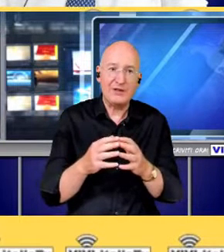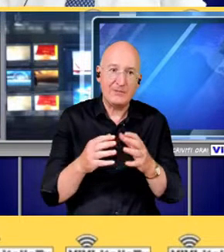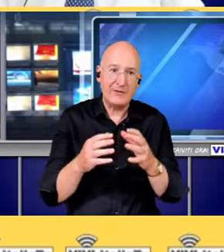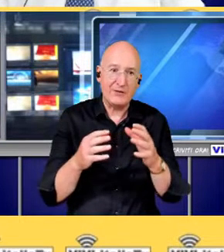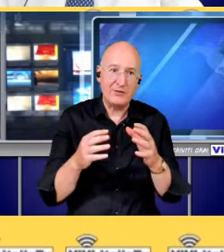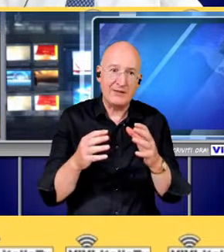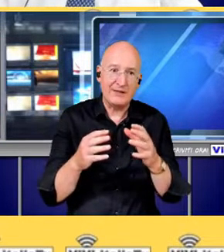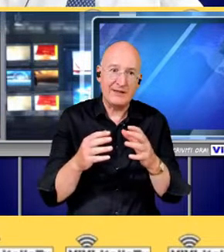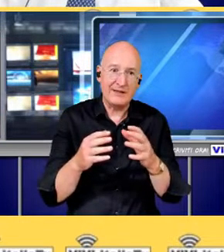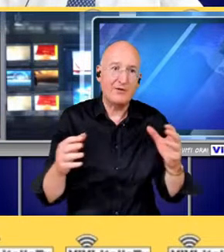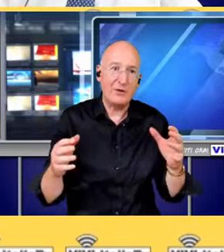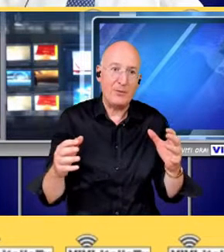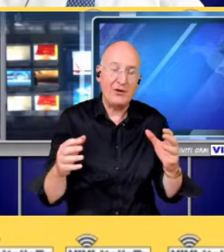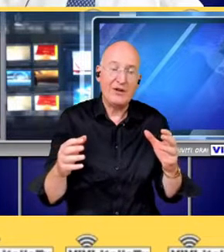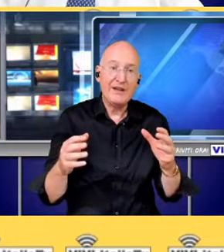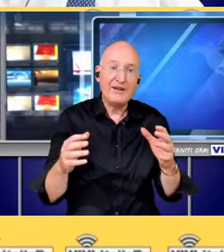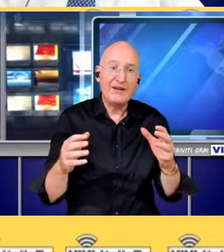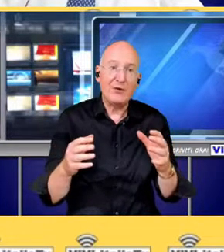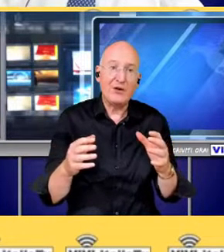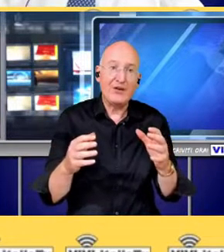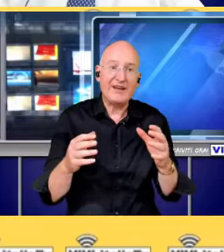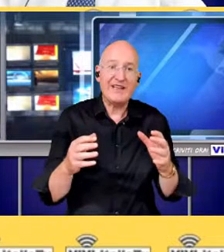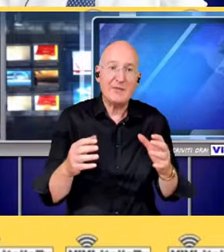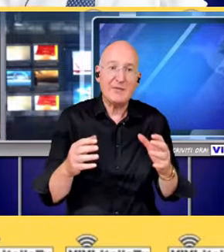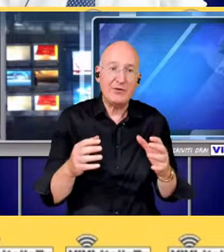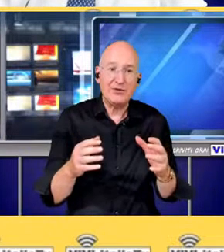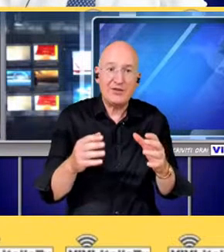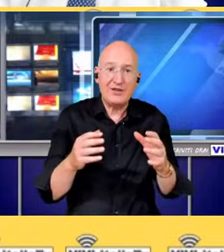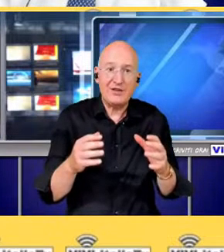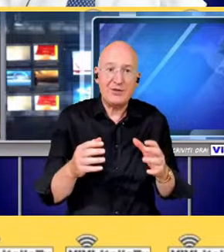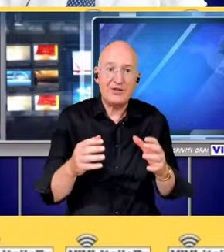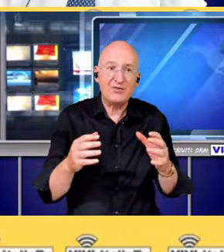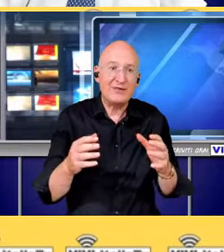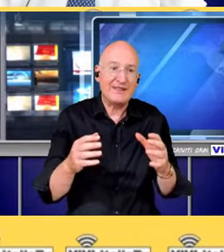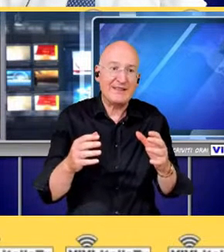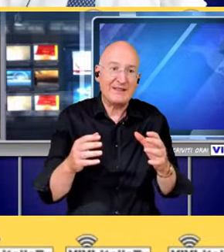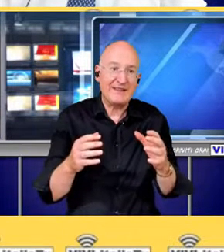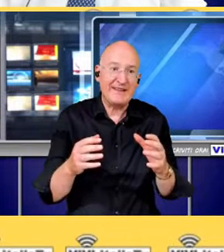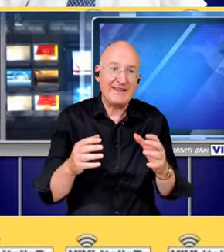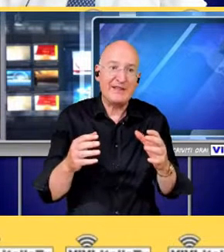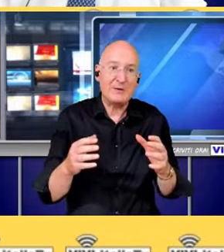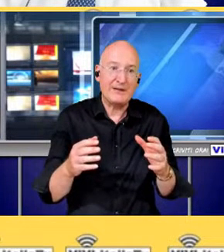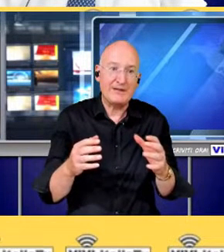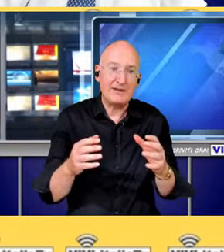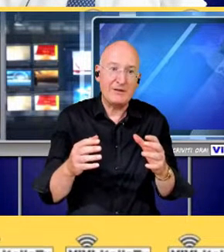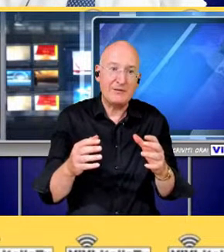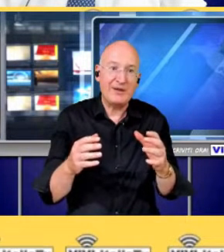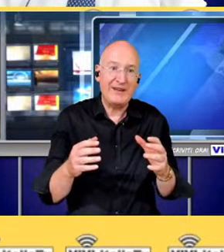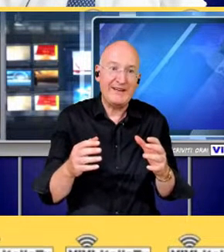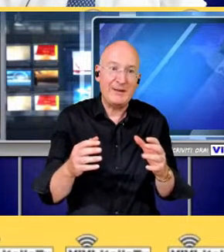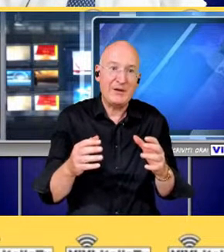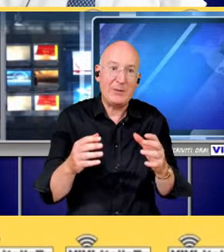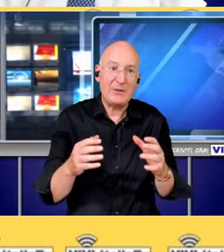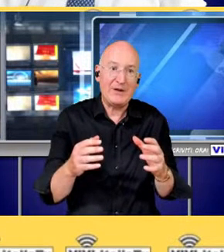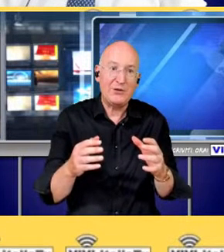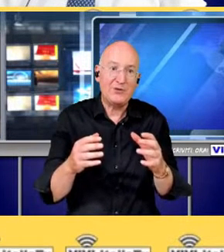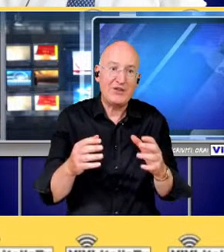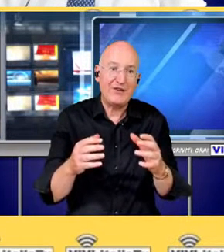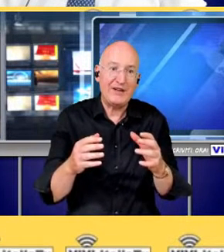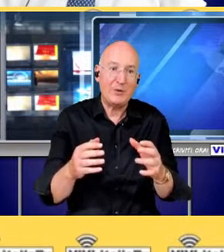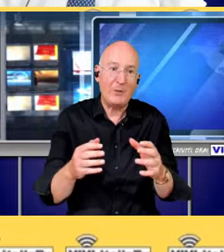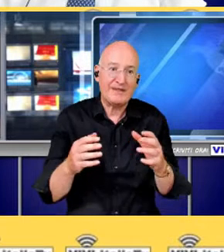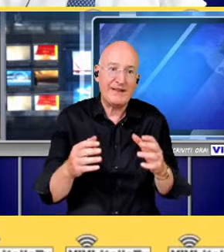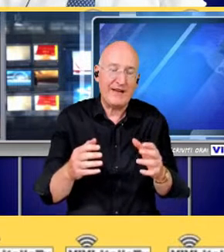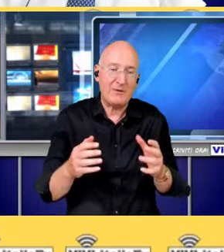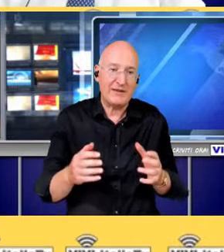lungo l'alveo del Po lavorano a regime ridotto, se non addirittura sono dovute andare in fuori in legge, proprio perché non